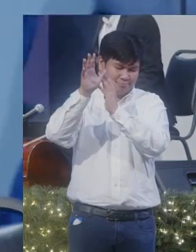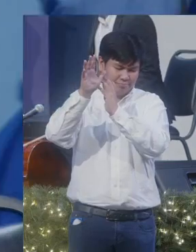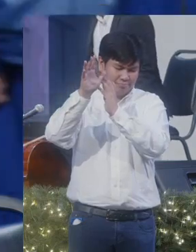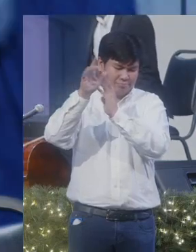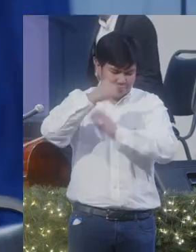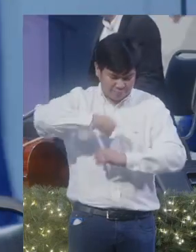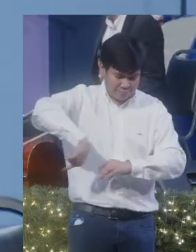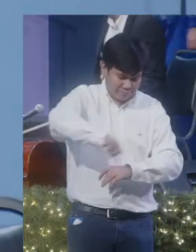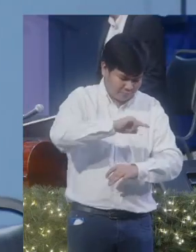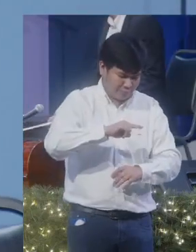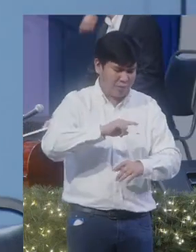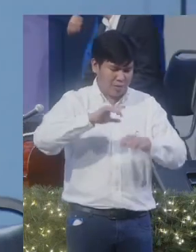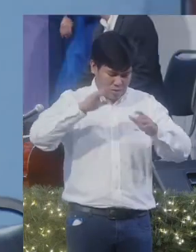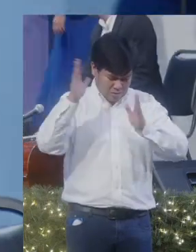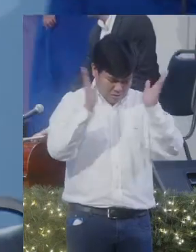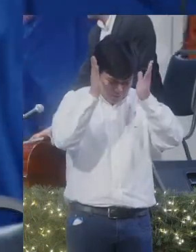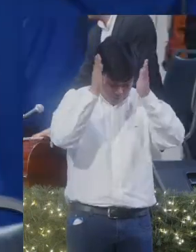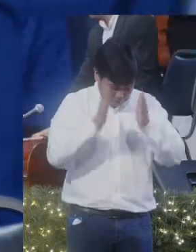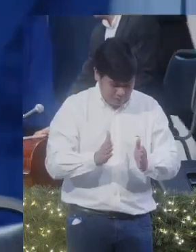upang inyong maging mga alagad,